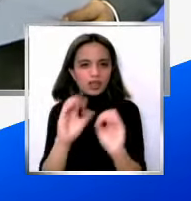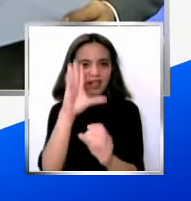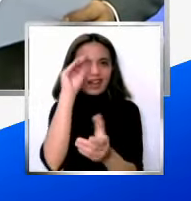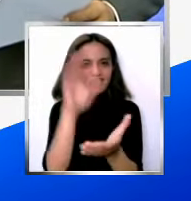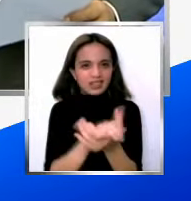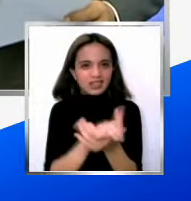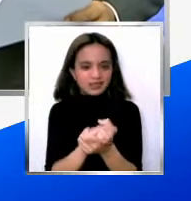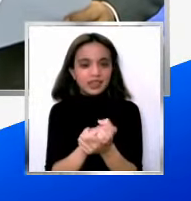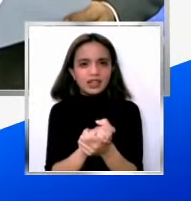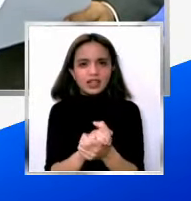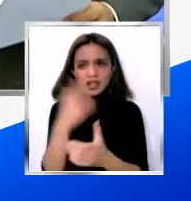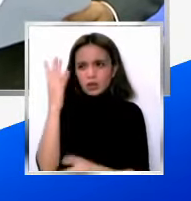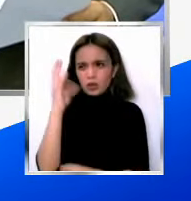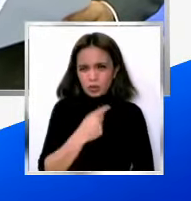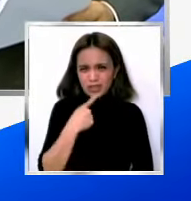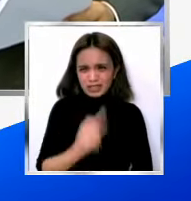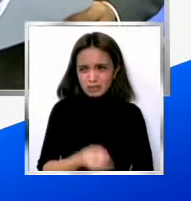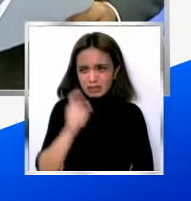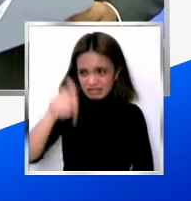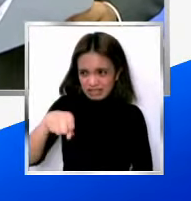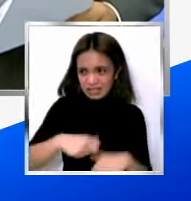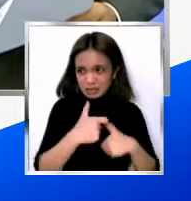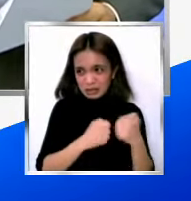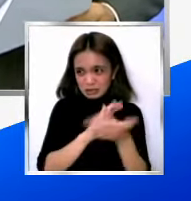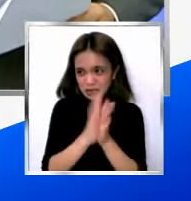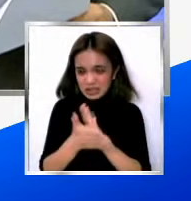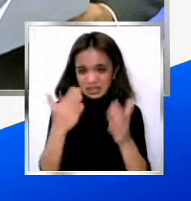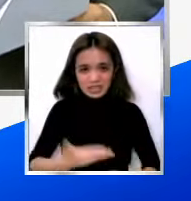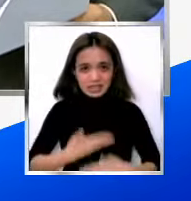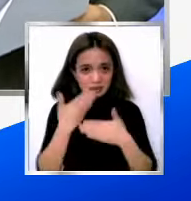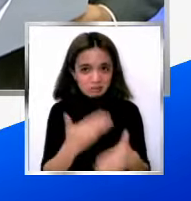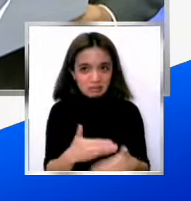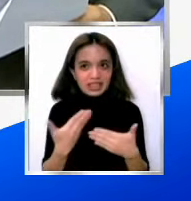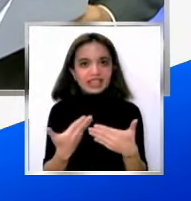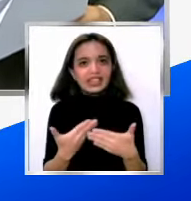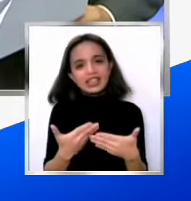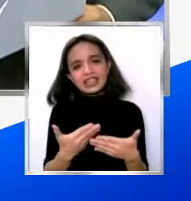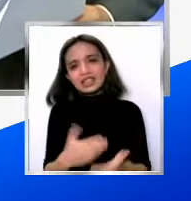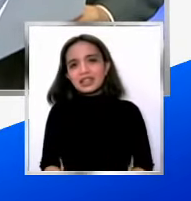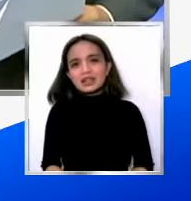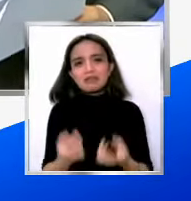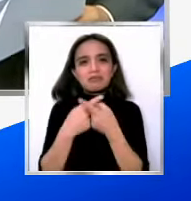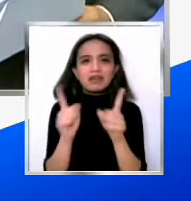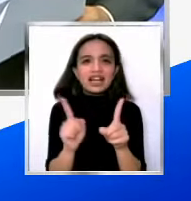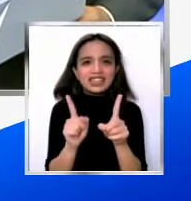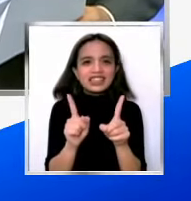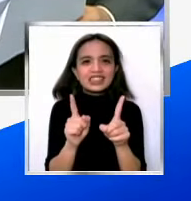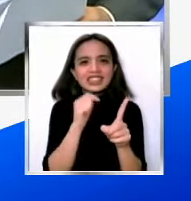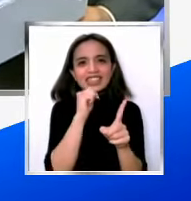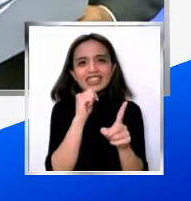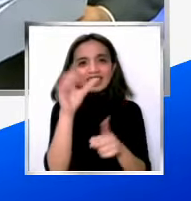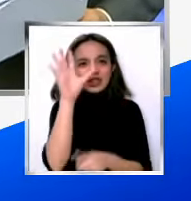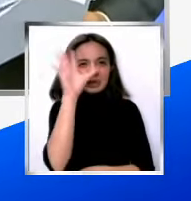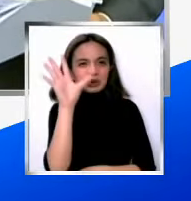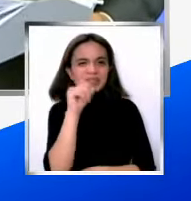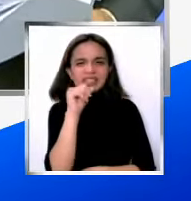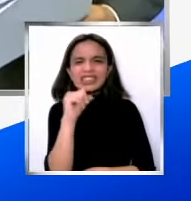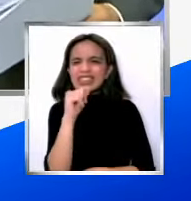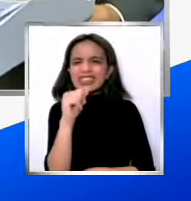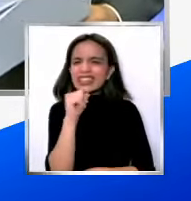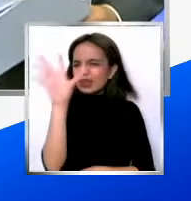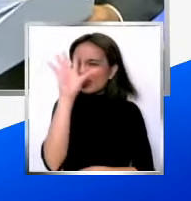ng jowa para maging masaya? Eh hindi rin daw pang-riwan yung istorya ng